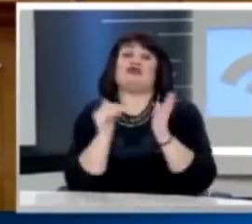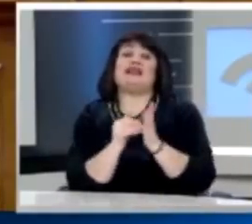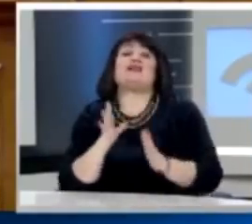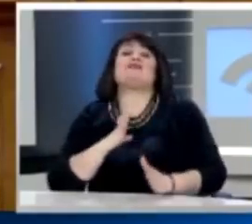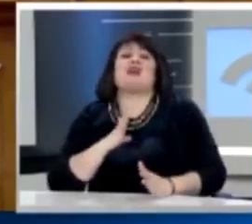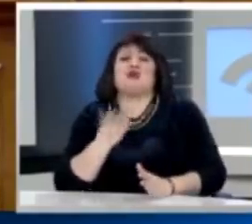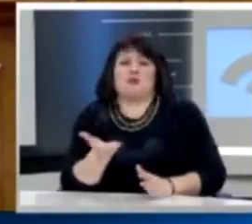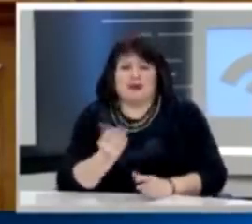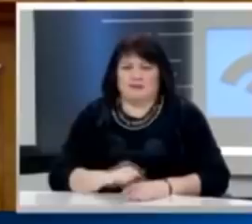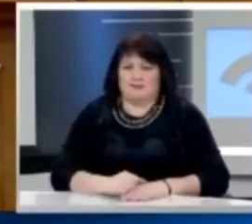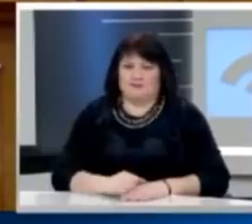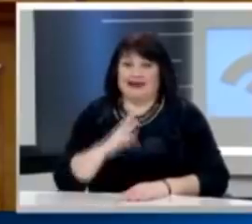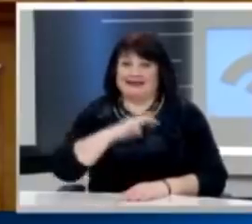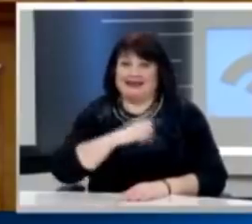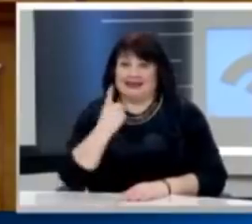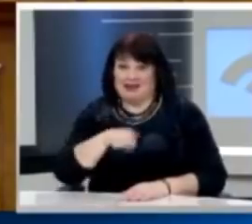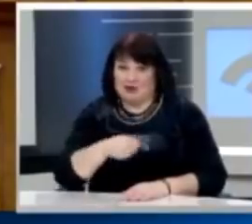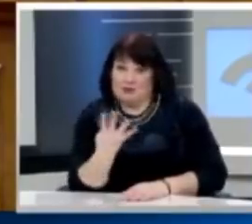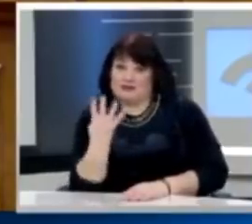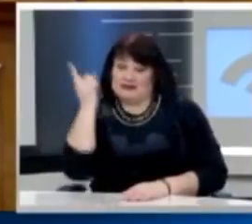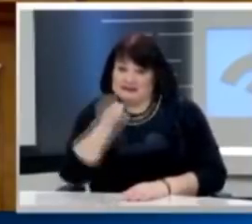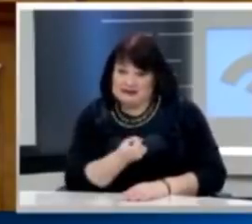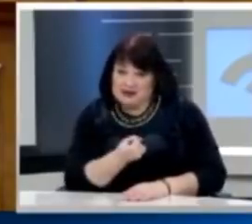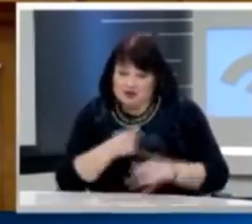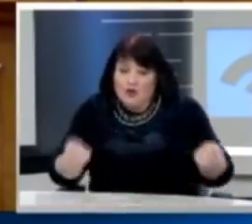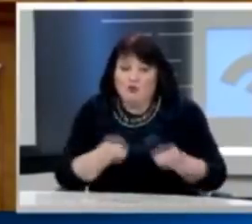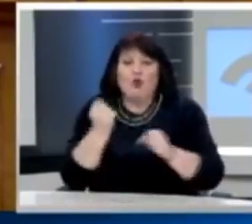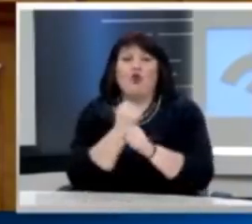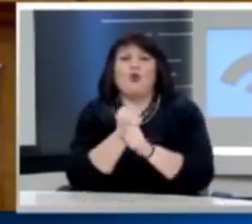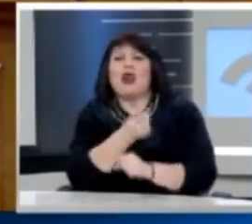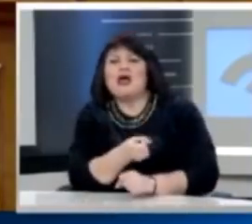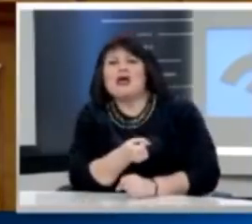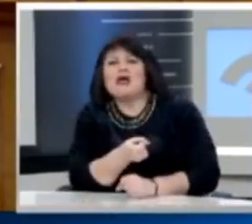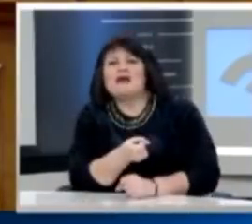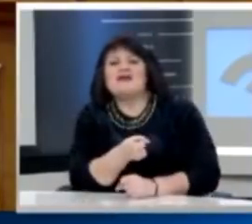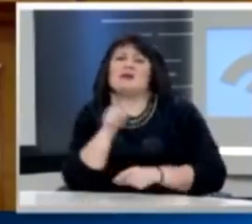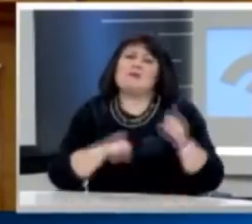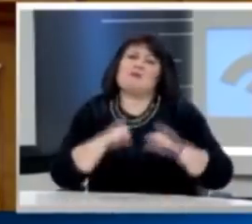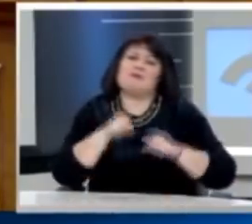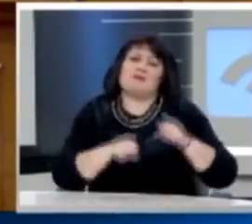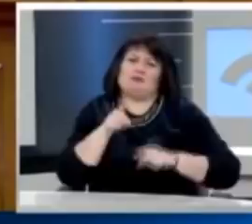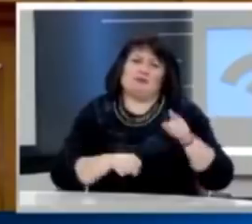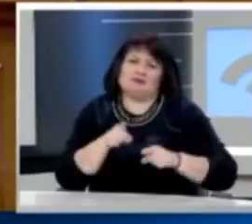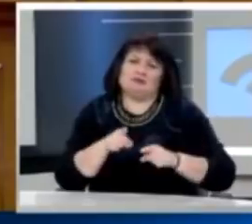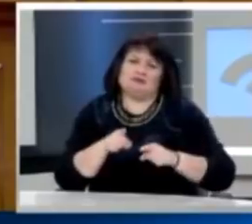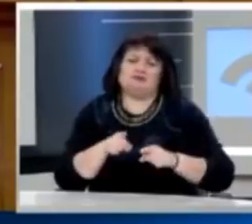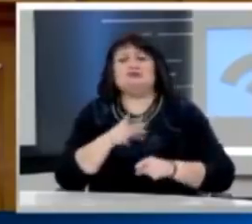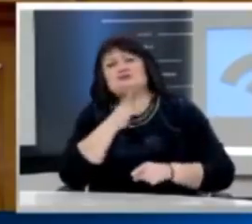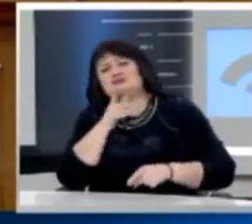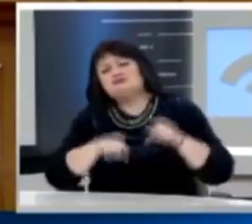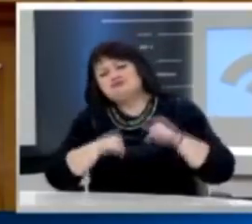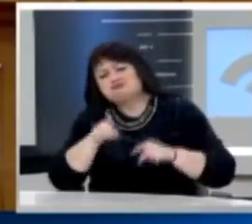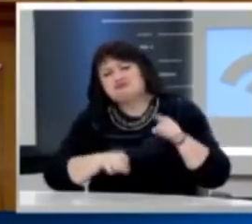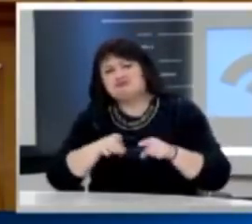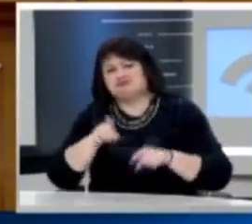1.800.000 άνθρωποι. Το 31,4% των εργαζομένων δουλεύει με μερική ή εκπεριτροπής